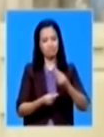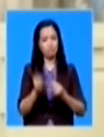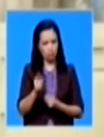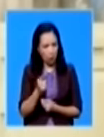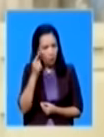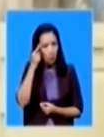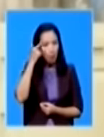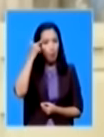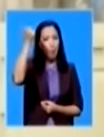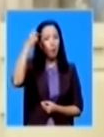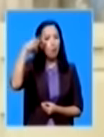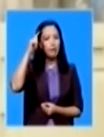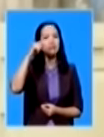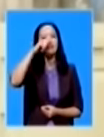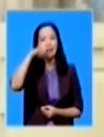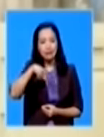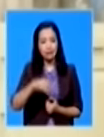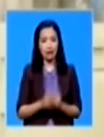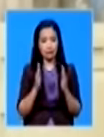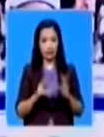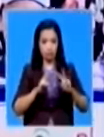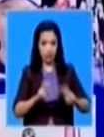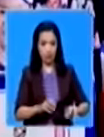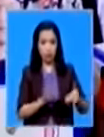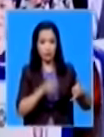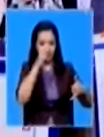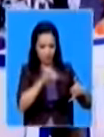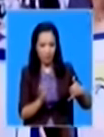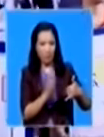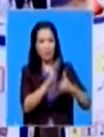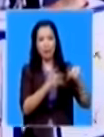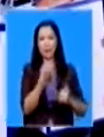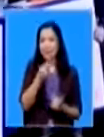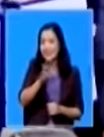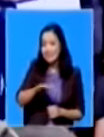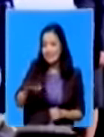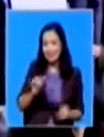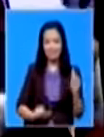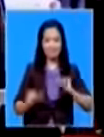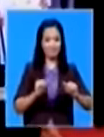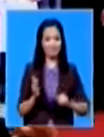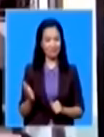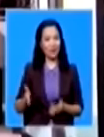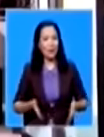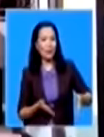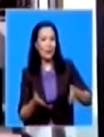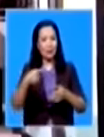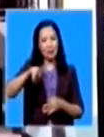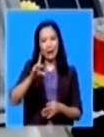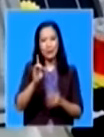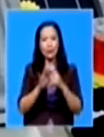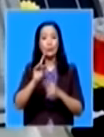ญาไทยให้ได้นักวิจัยพัฒนาไทยรุ่นใหม่ให้ได้ผมเห็นเด็กๆนะเอามาแสดงที ่ ตลาด ของ โด ม ตลาดรัฐ